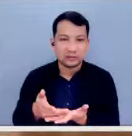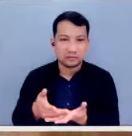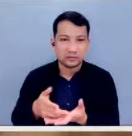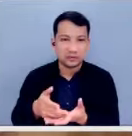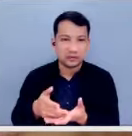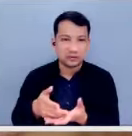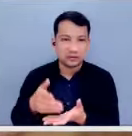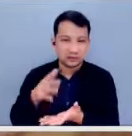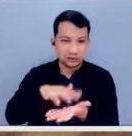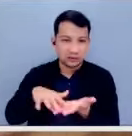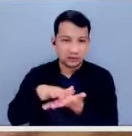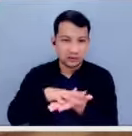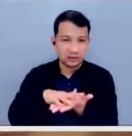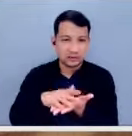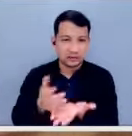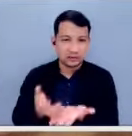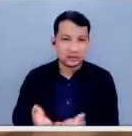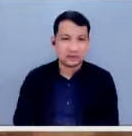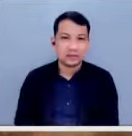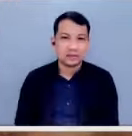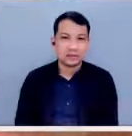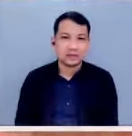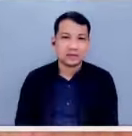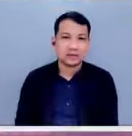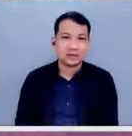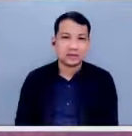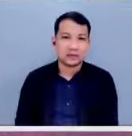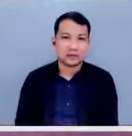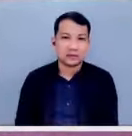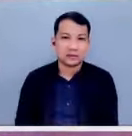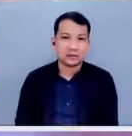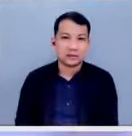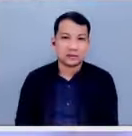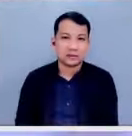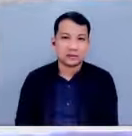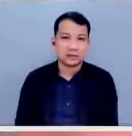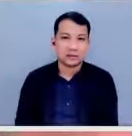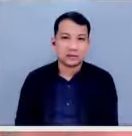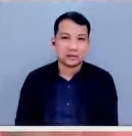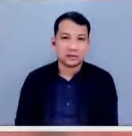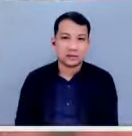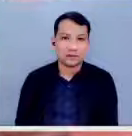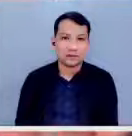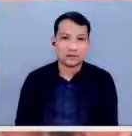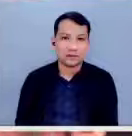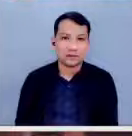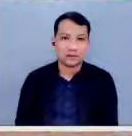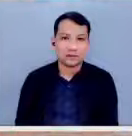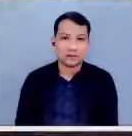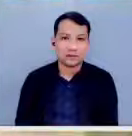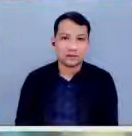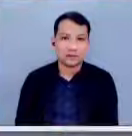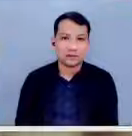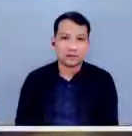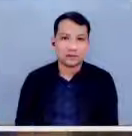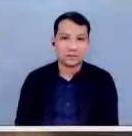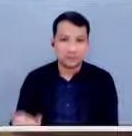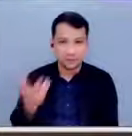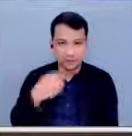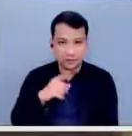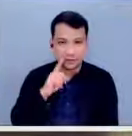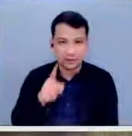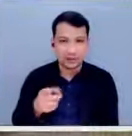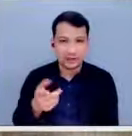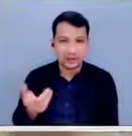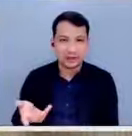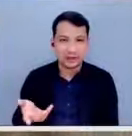lang mag-release po siya. Ay, ayun lang. Yes. Papakita natin. Ay! Oh! Look at my cake.